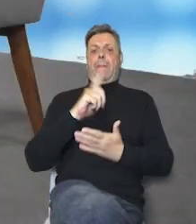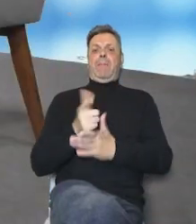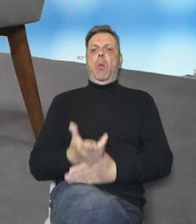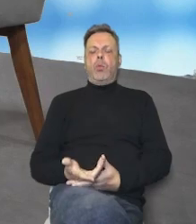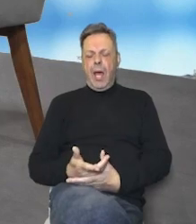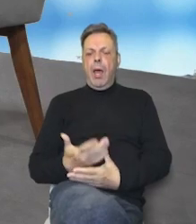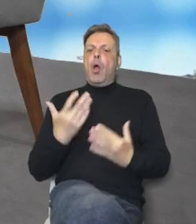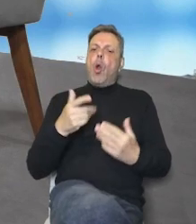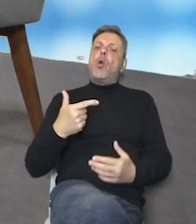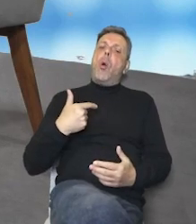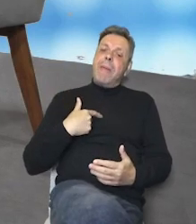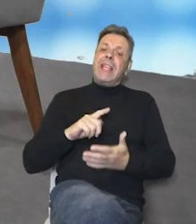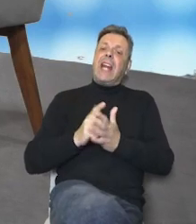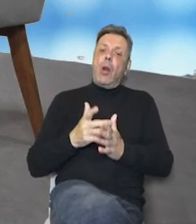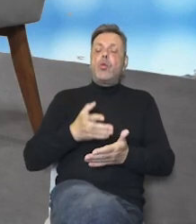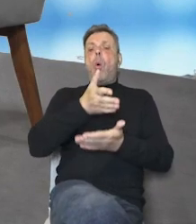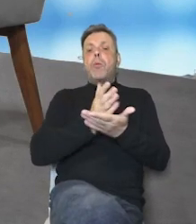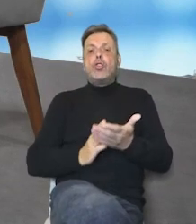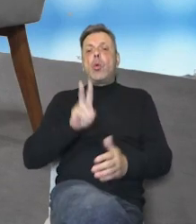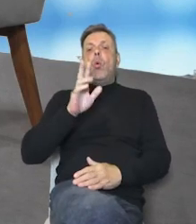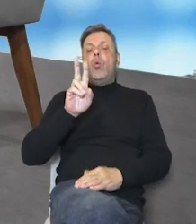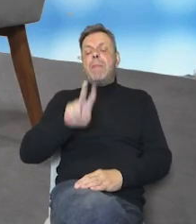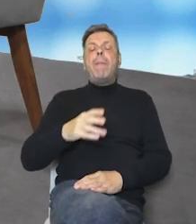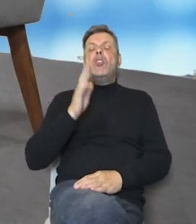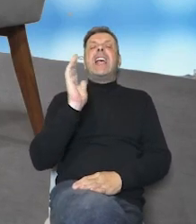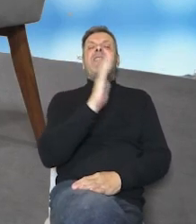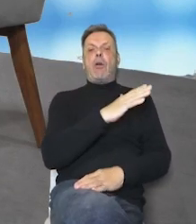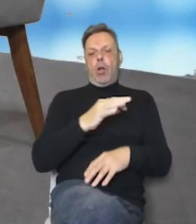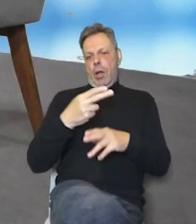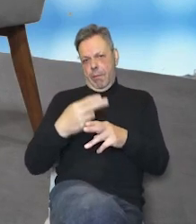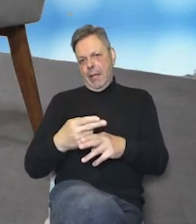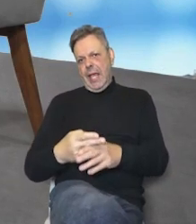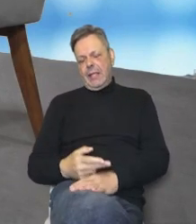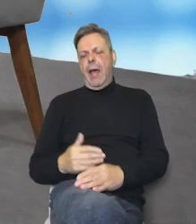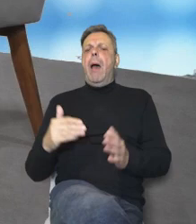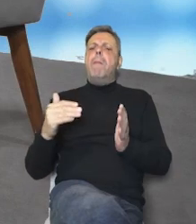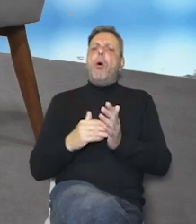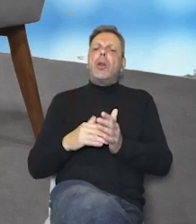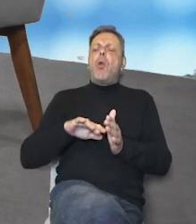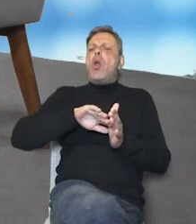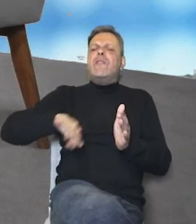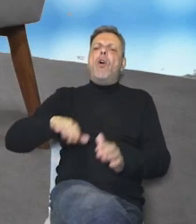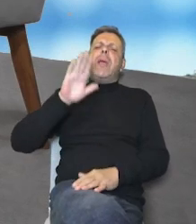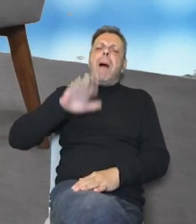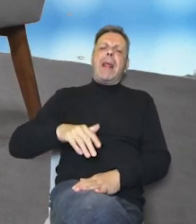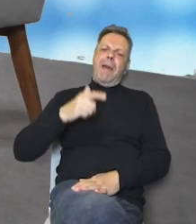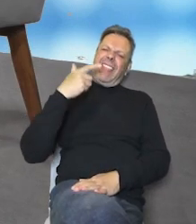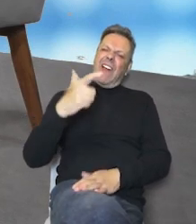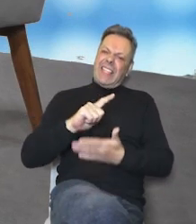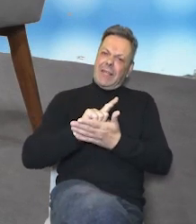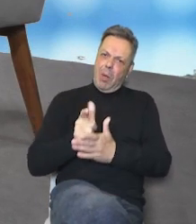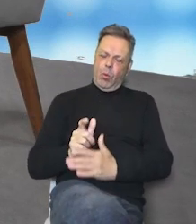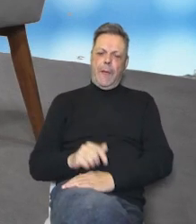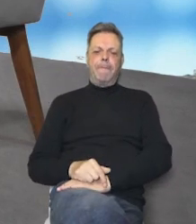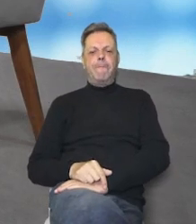minuta koliko mi trenutno u prosjeku imamo za svakog pacijenta. Potrebno je izdvojiti barem 20-ak minuta.